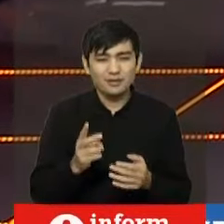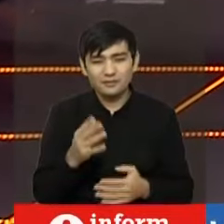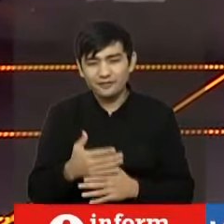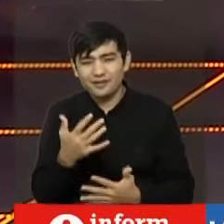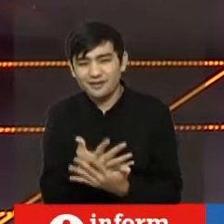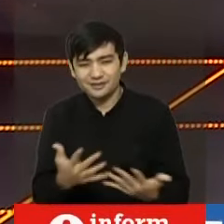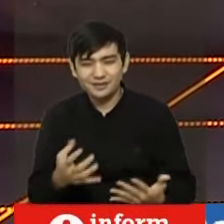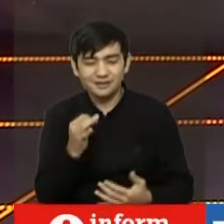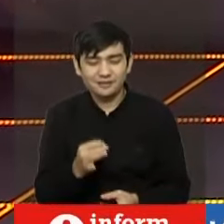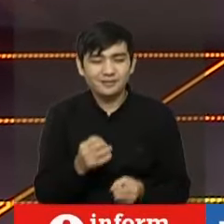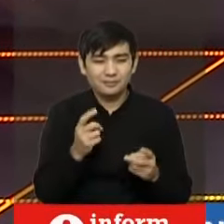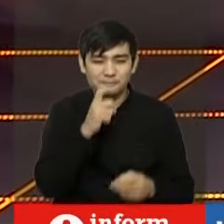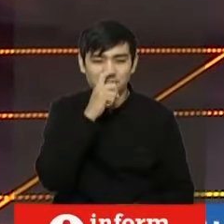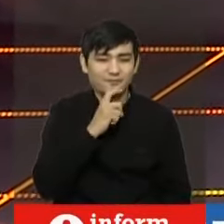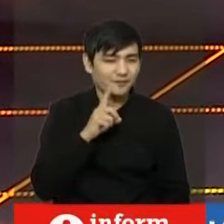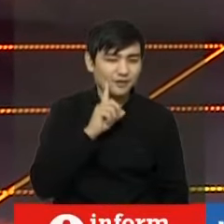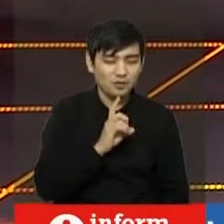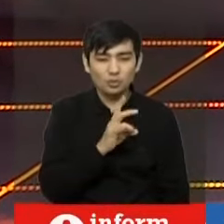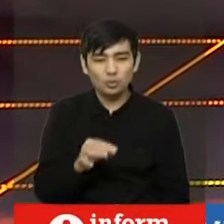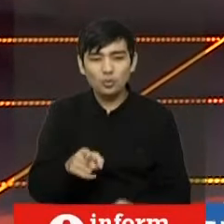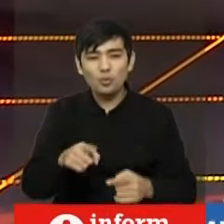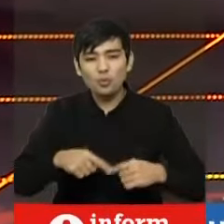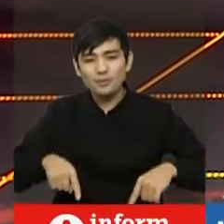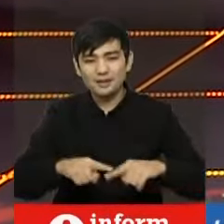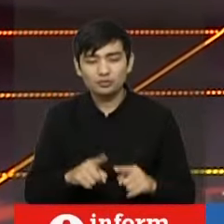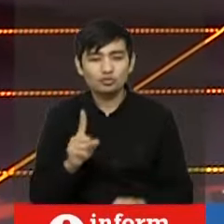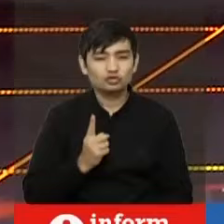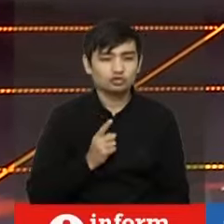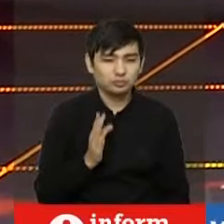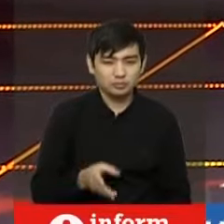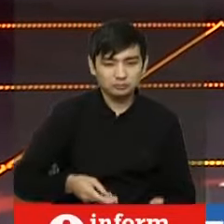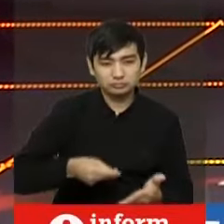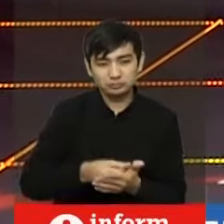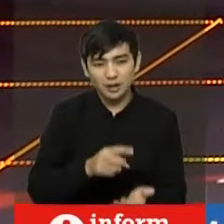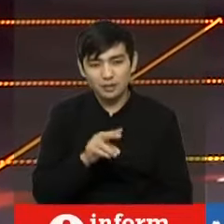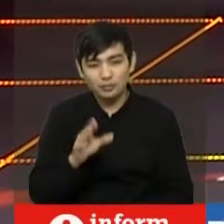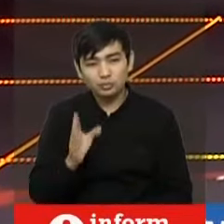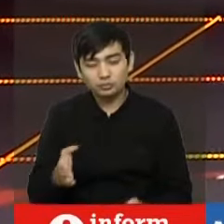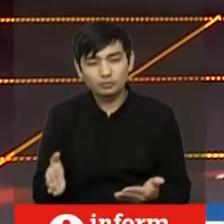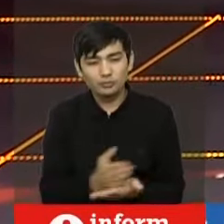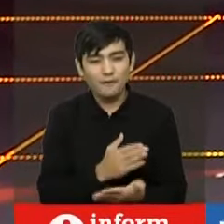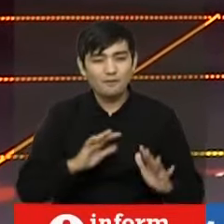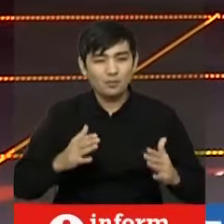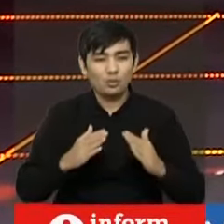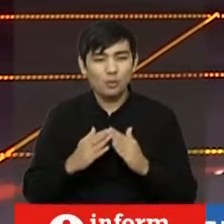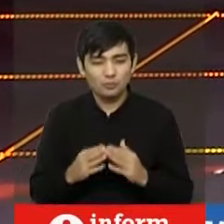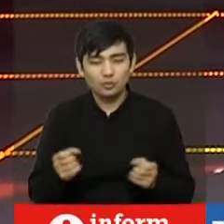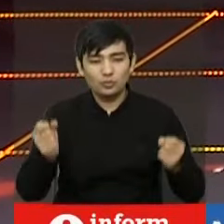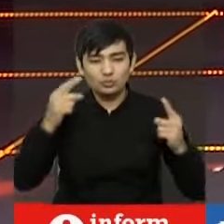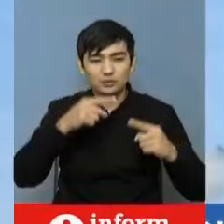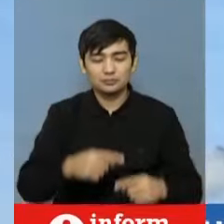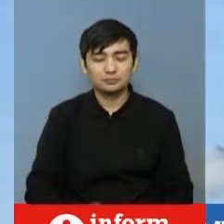строений, пока непонятно. Что ждет эти объекты? Будут ли выплачивать компенсацию в случае сноса, узнавала Эльмира Ержанова.